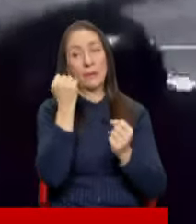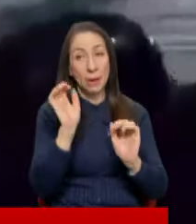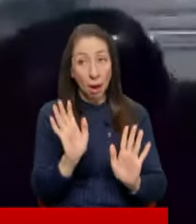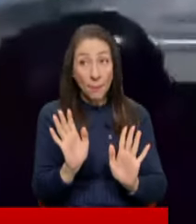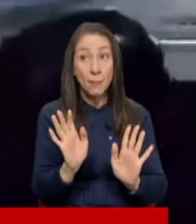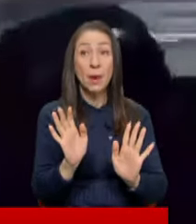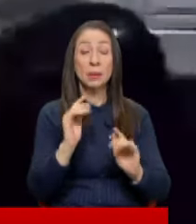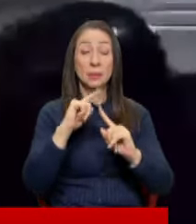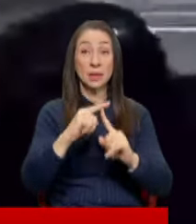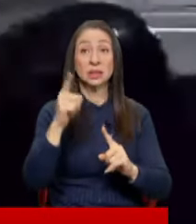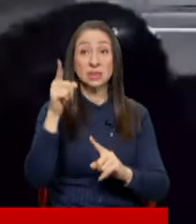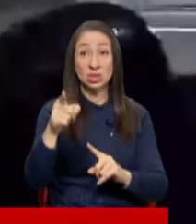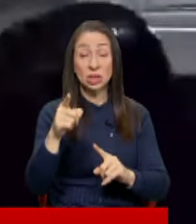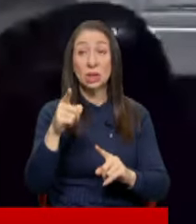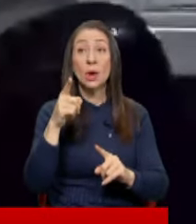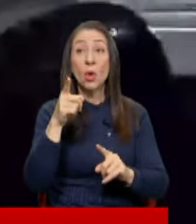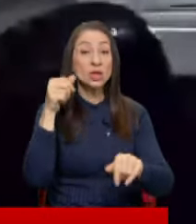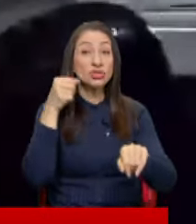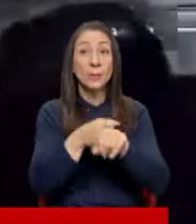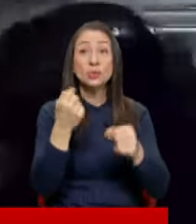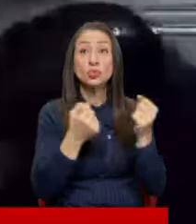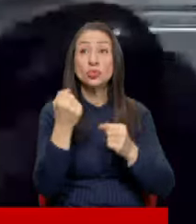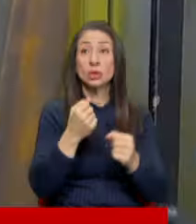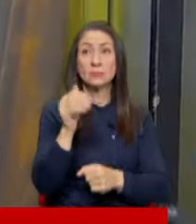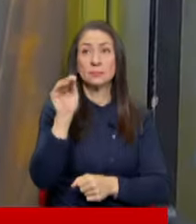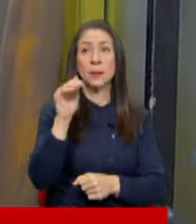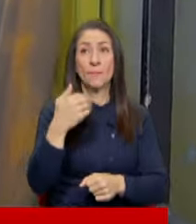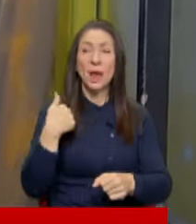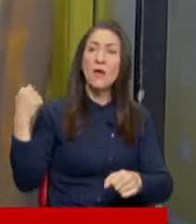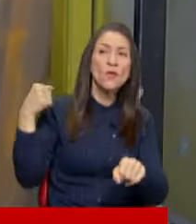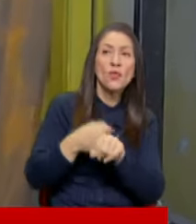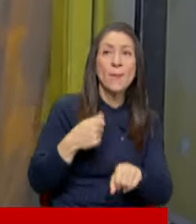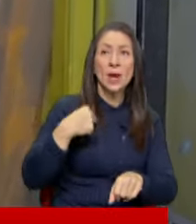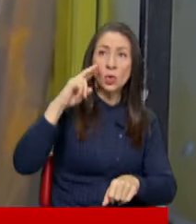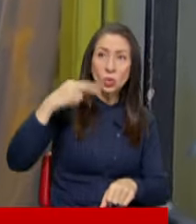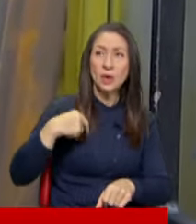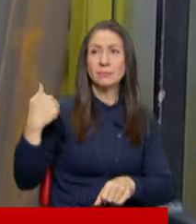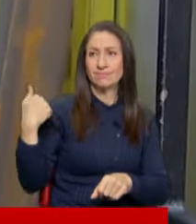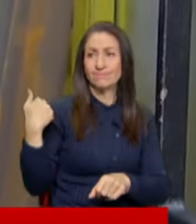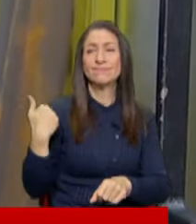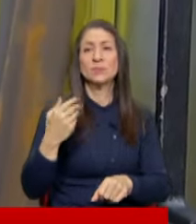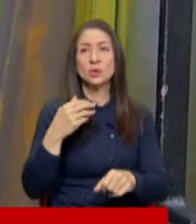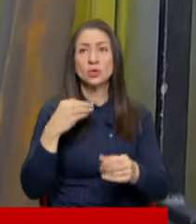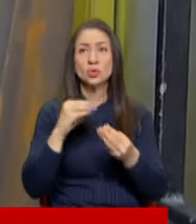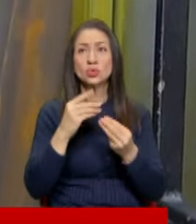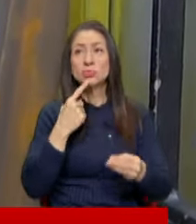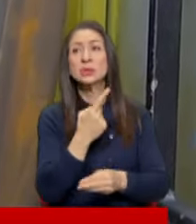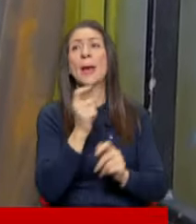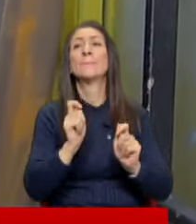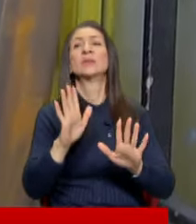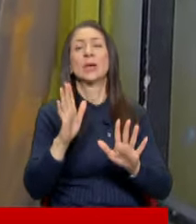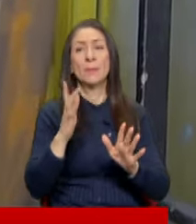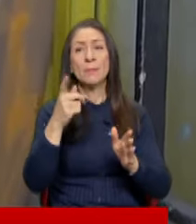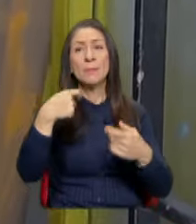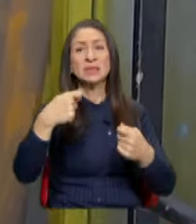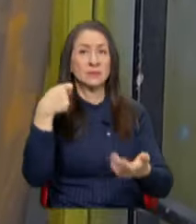olurken taksici Ömer batıbay ona çarpan sürücüye Seslendi bana vuran kişi beni görüp de bana ulaşırsa suç duyurusunda bulunmayacağım maddi